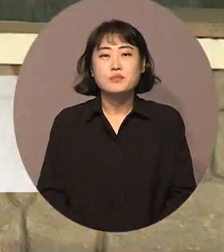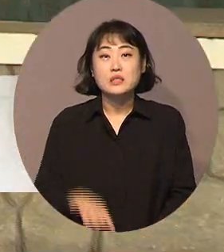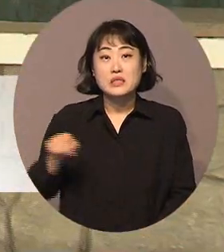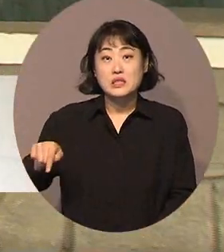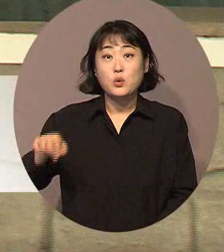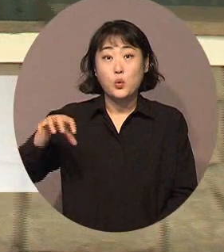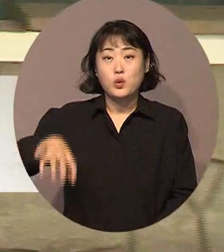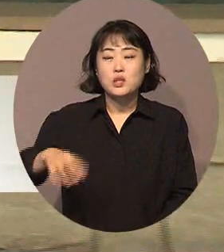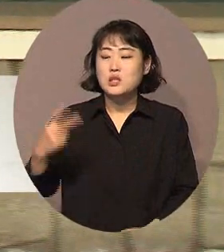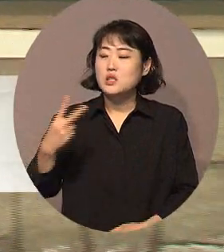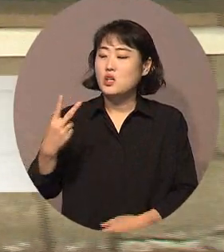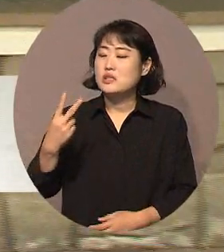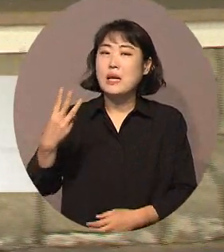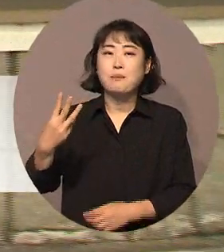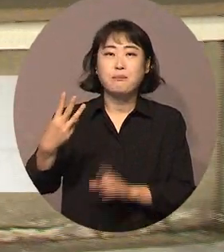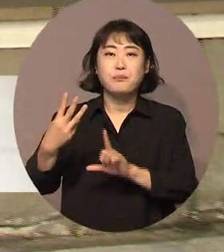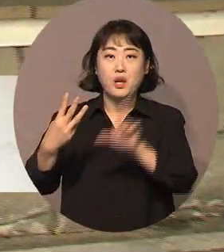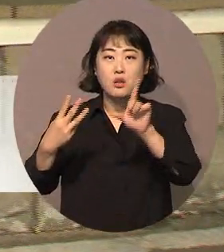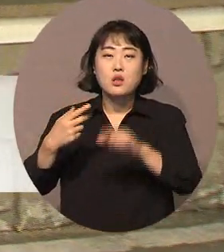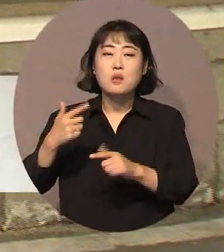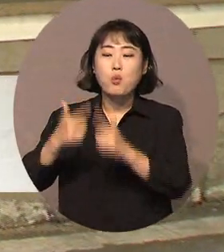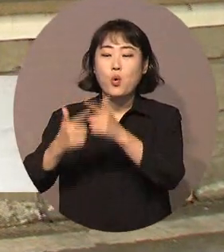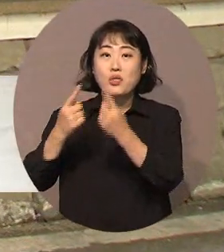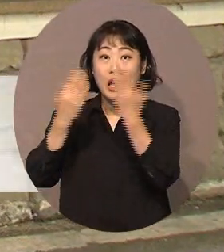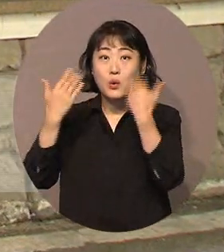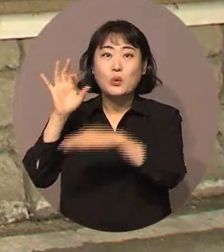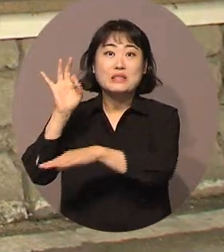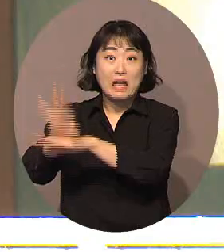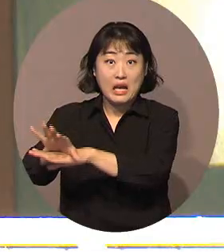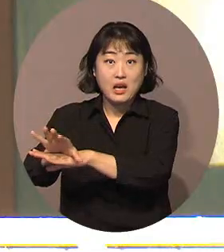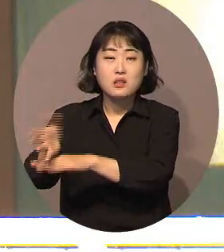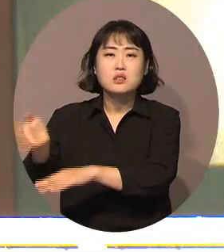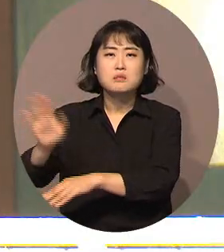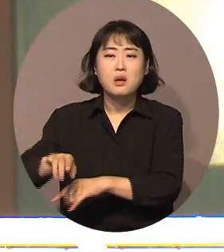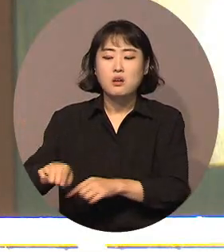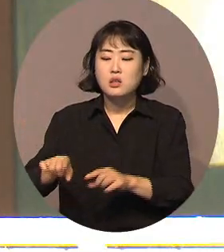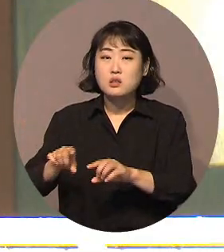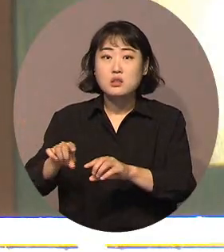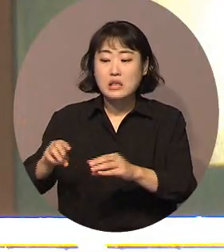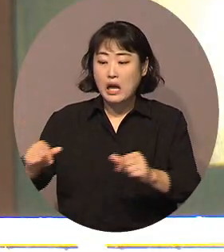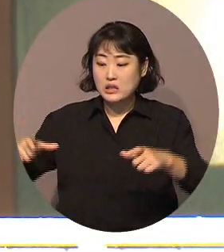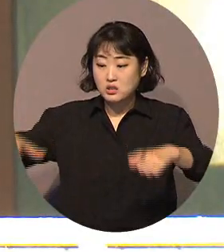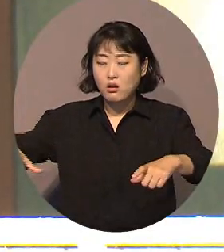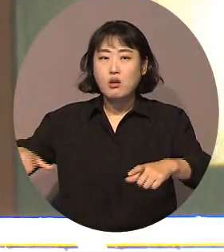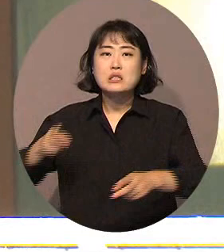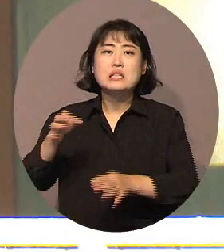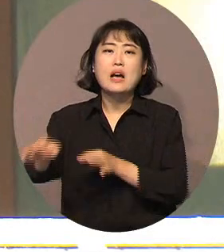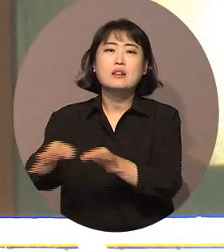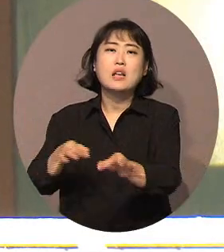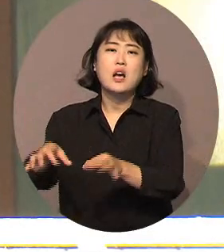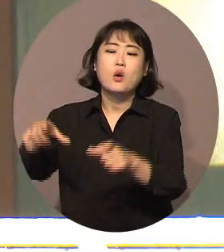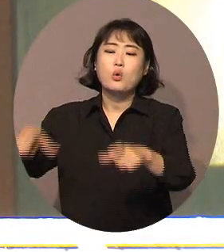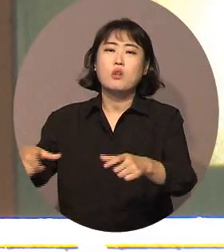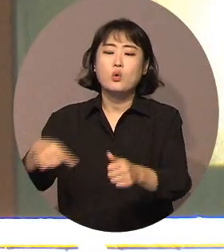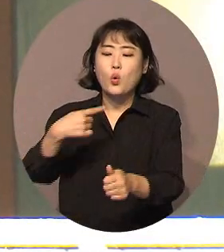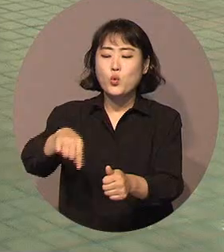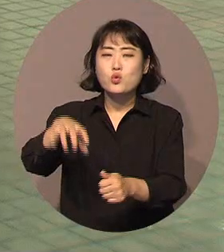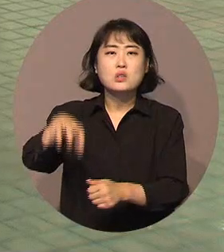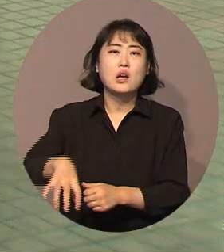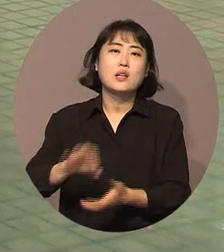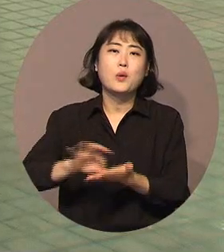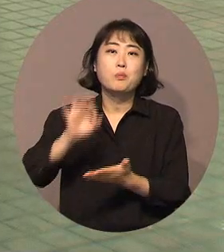과학문화센터는 지난 2003년 목원대가 인수했지만 해당 지역이 상업지구에 속해 교육시설로 활용이